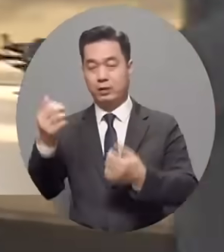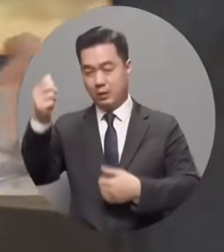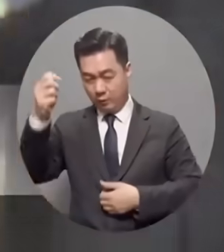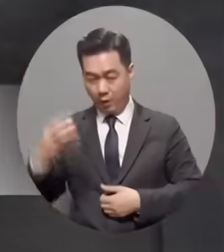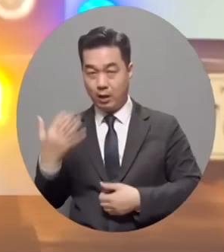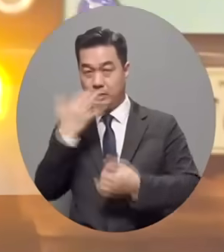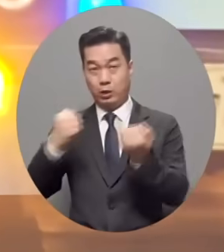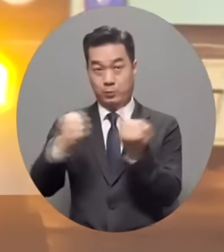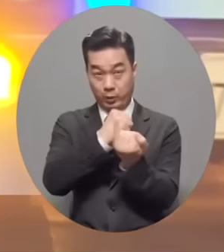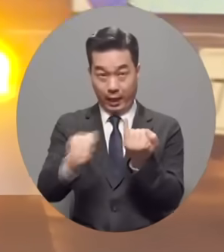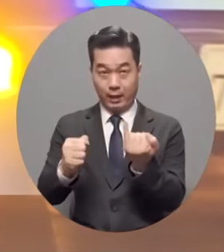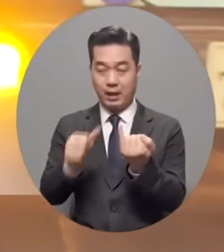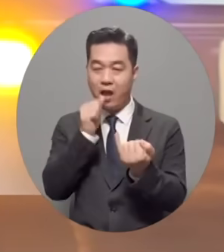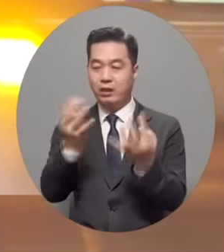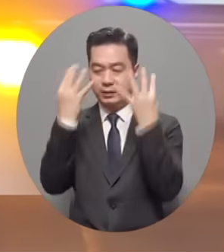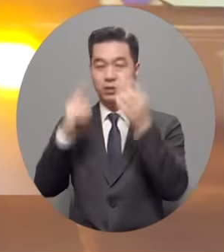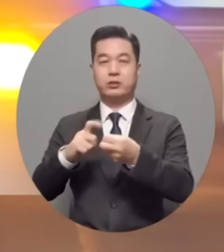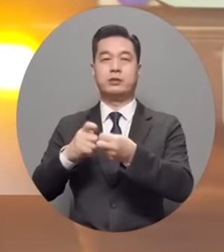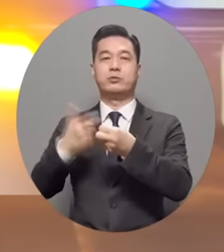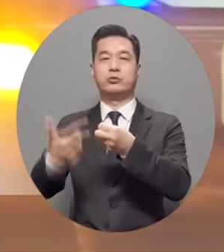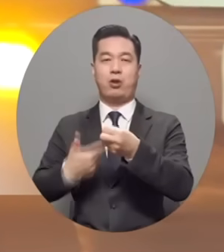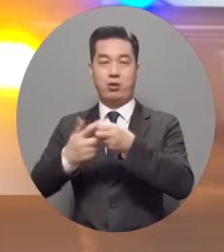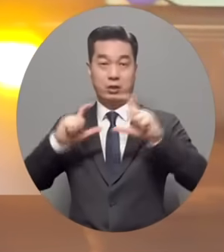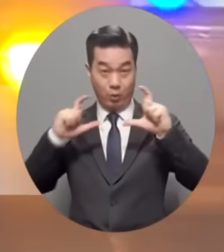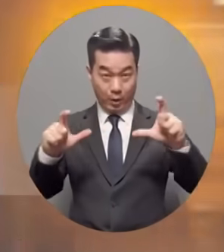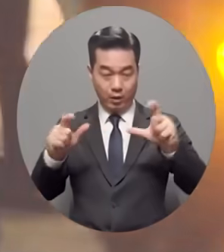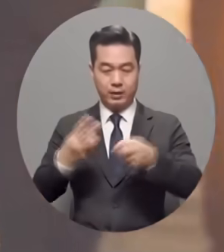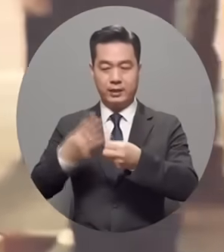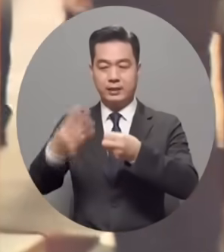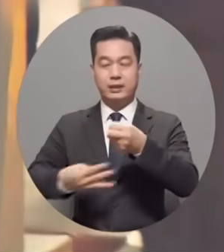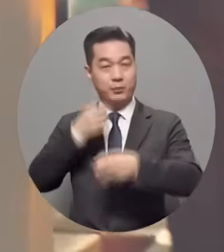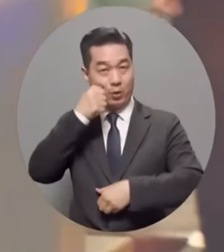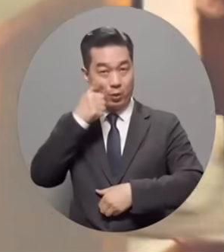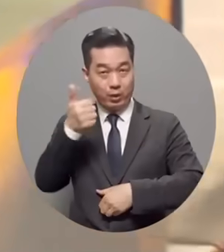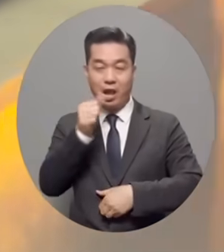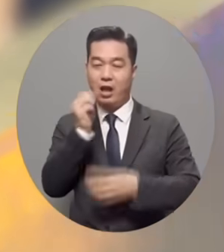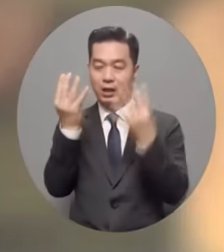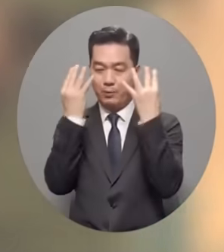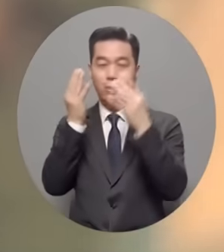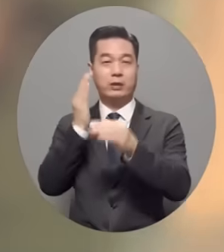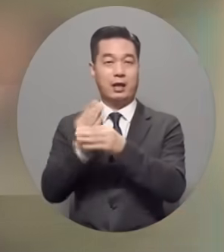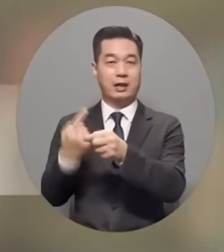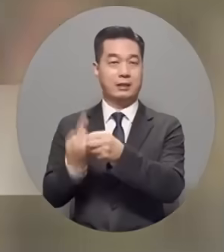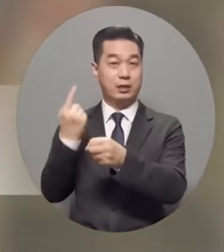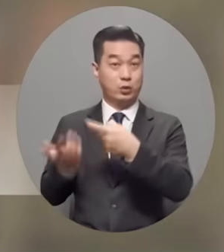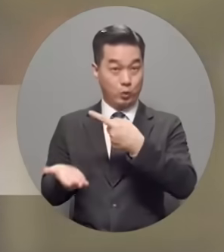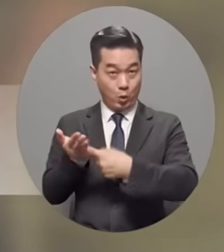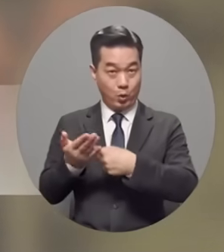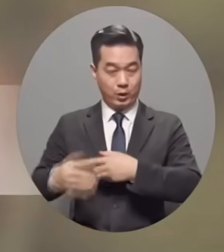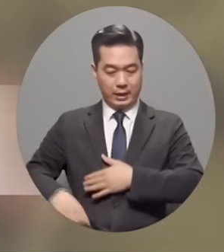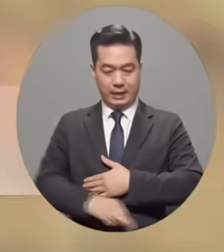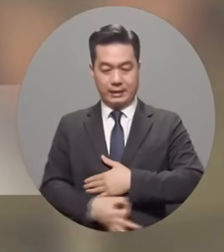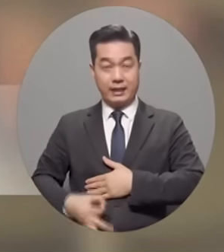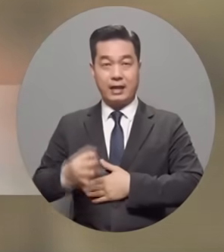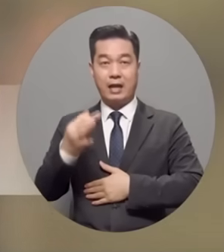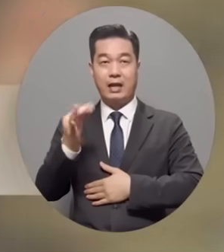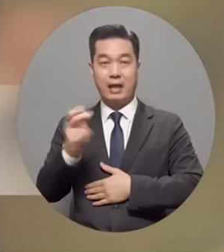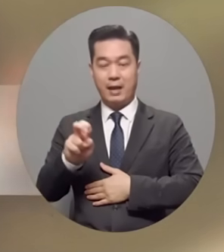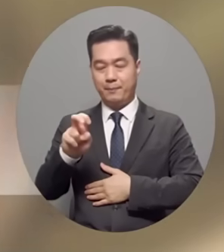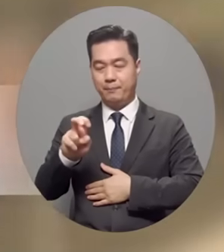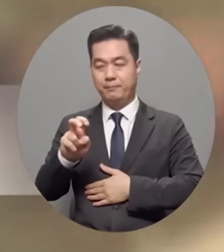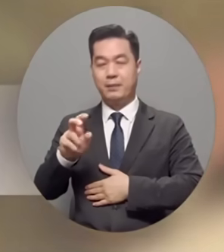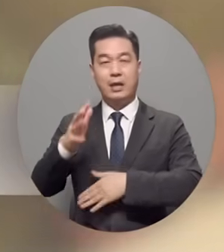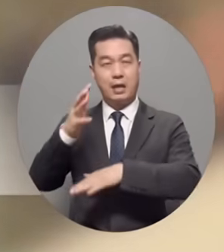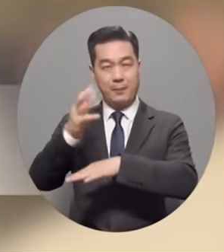징역 16년형을 선고받고 3년 5개월가량 감옥에 있다가 지난해 초 대장암 말기 판정을 받고 형 집행이